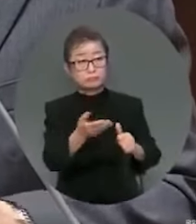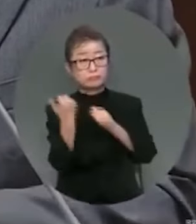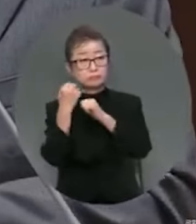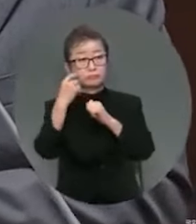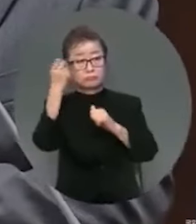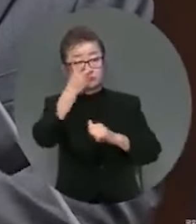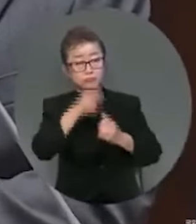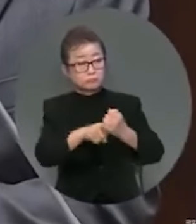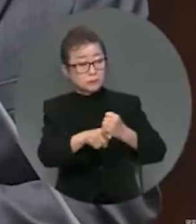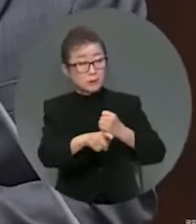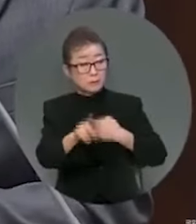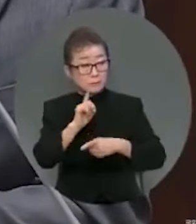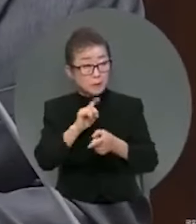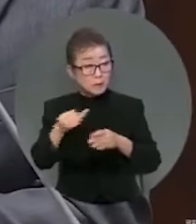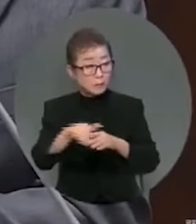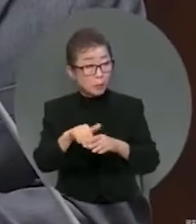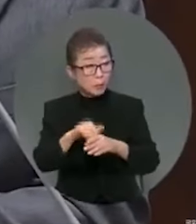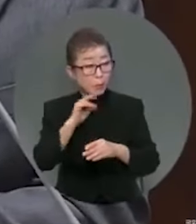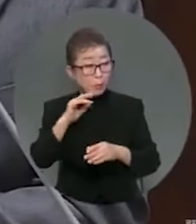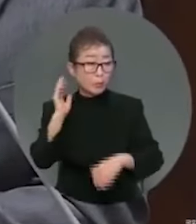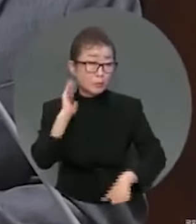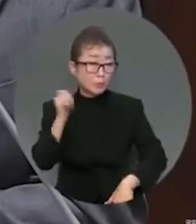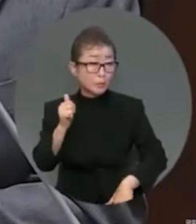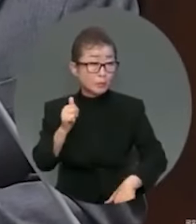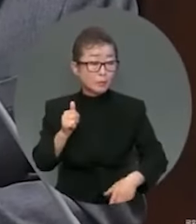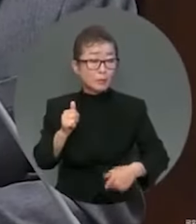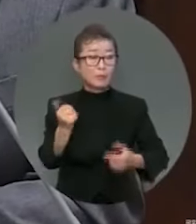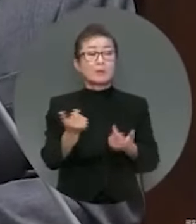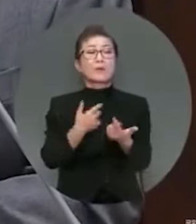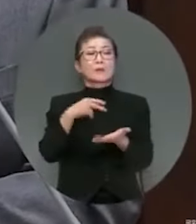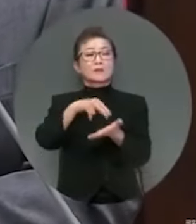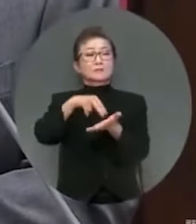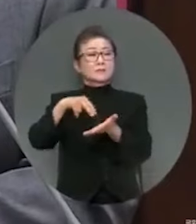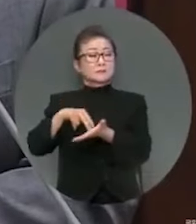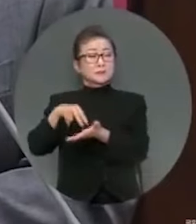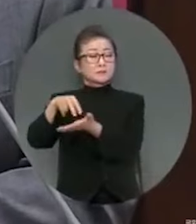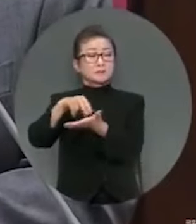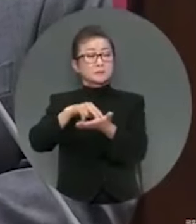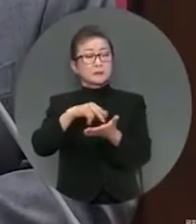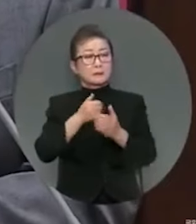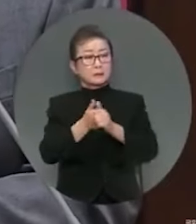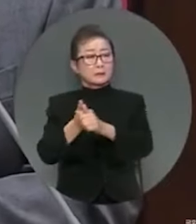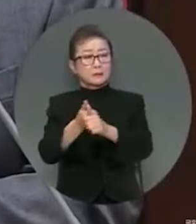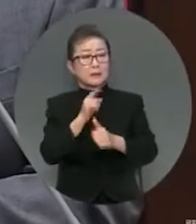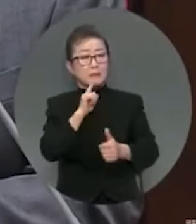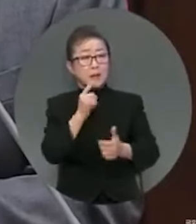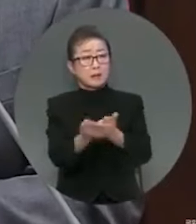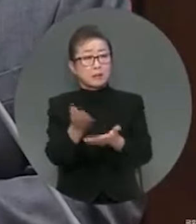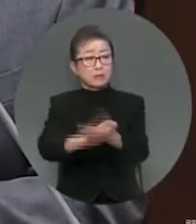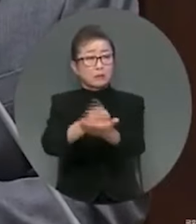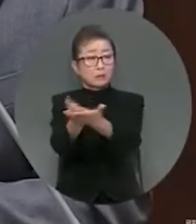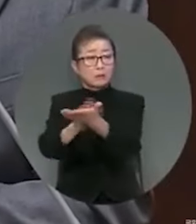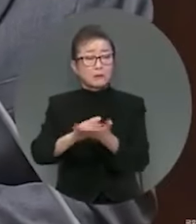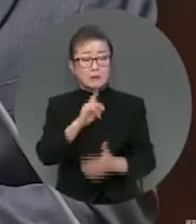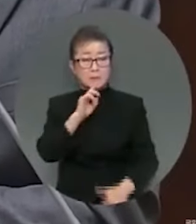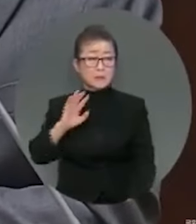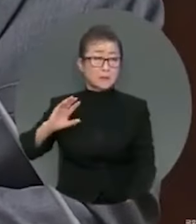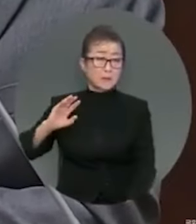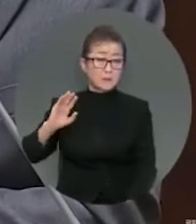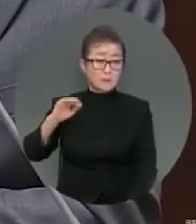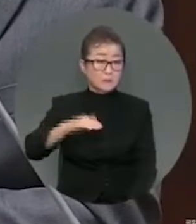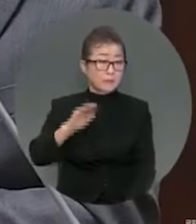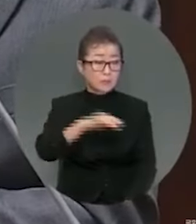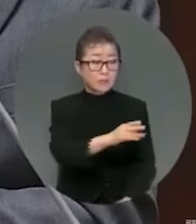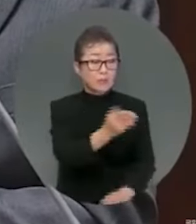말했습니다. 이처럼 문재인 대통령은 상황에 따라 자신의 말을 180도 뒤집은 것입니다. 한편